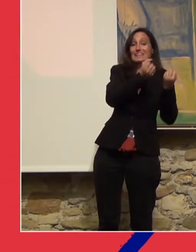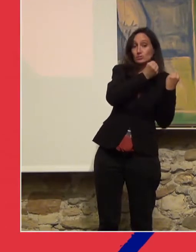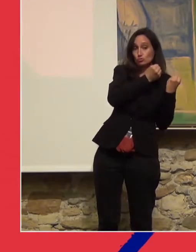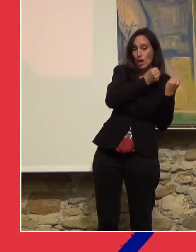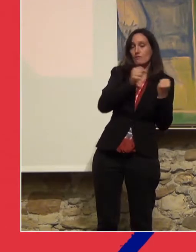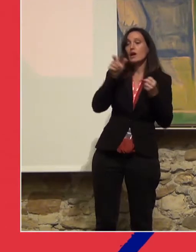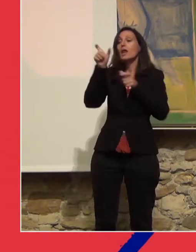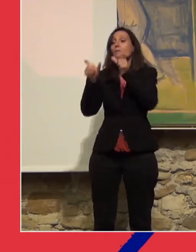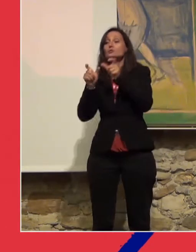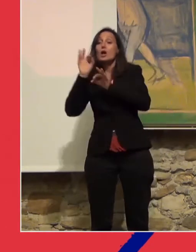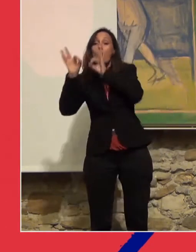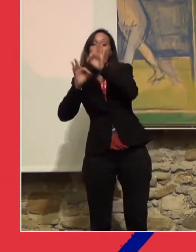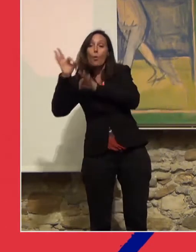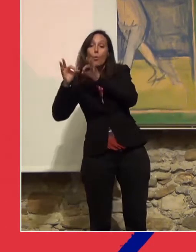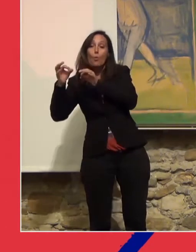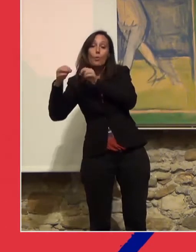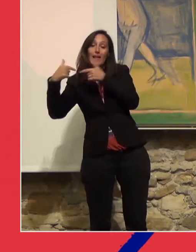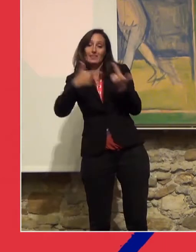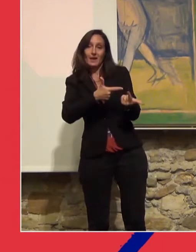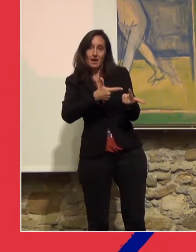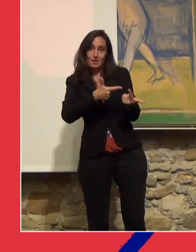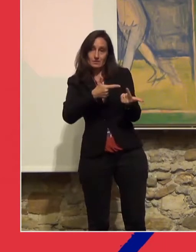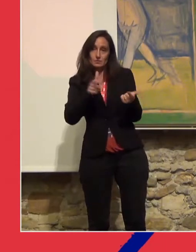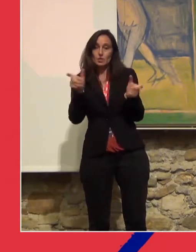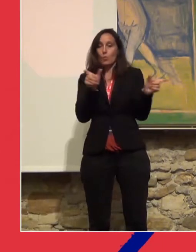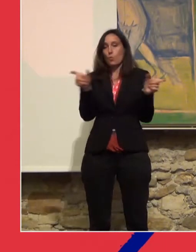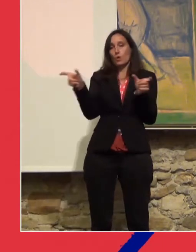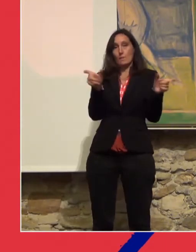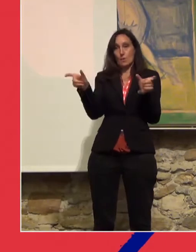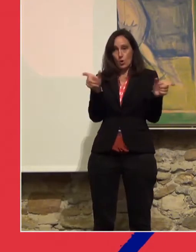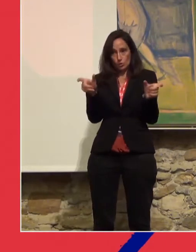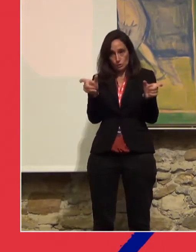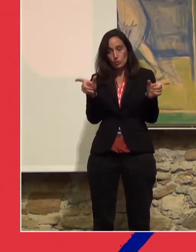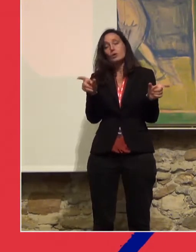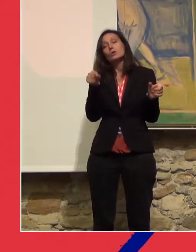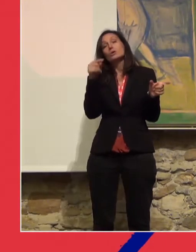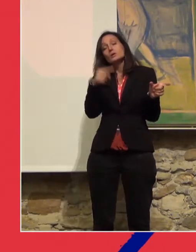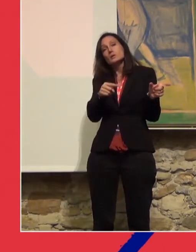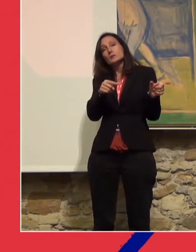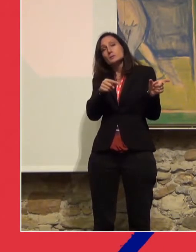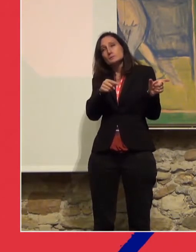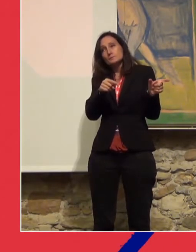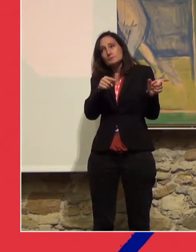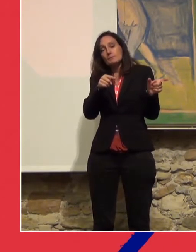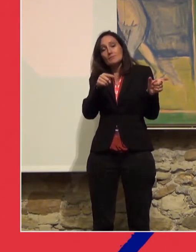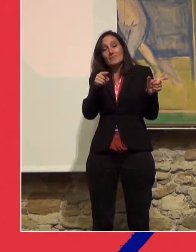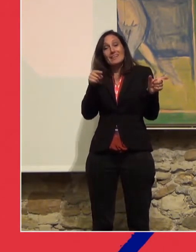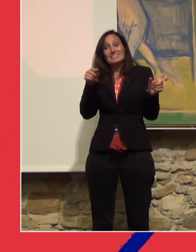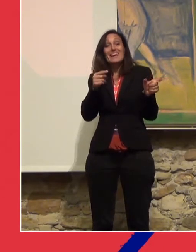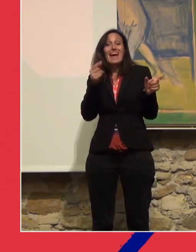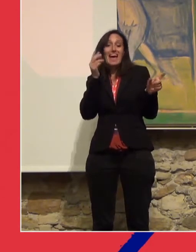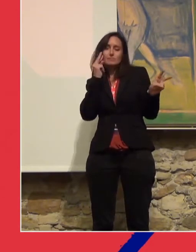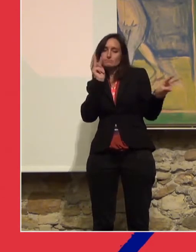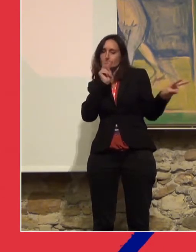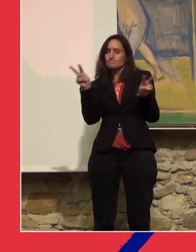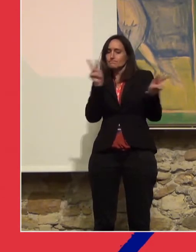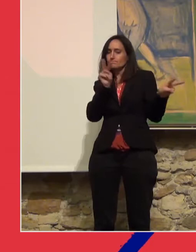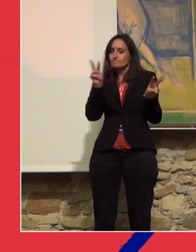di dedizione e di lavoro che genera nuovi rapporti e prospettive spesso